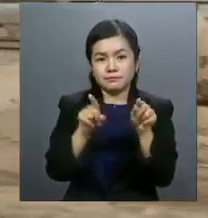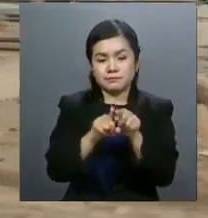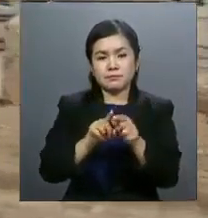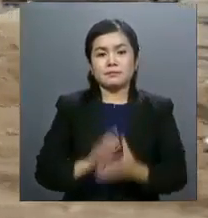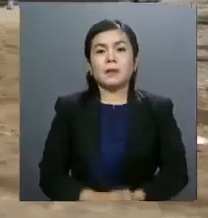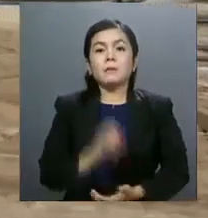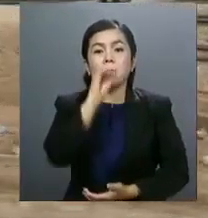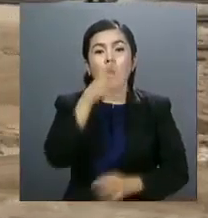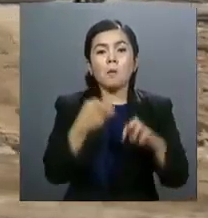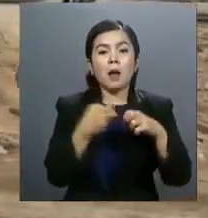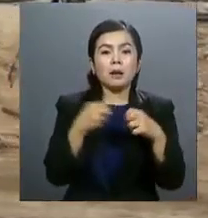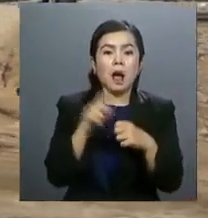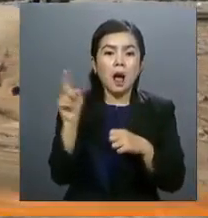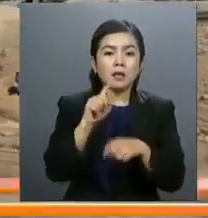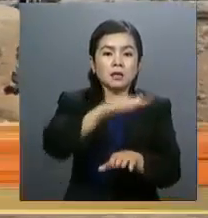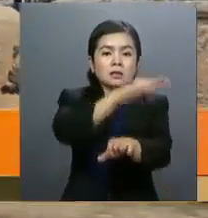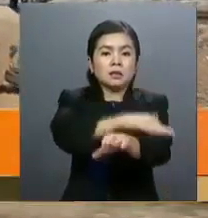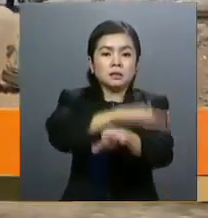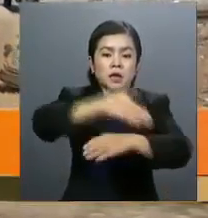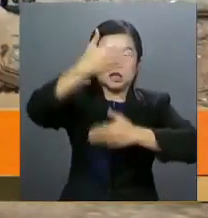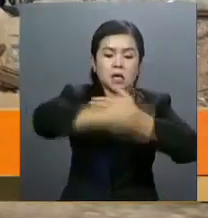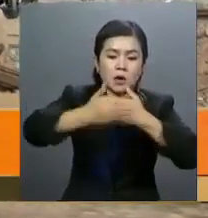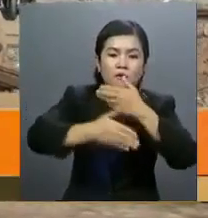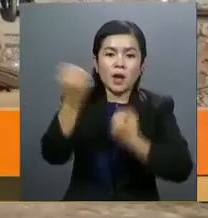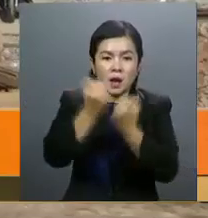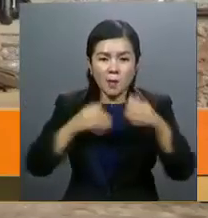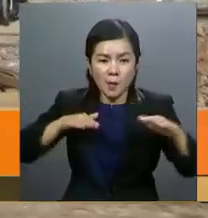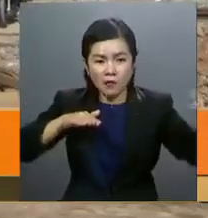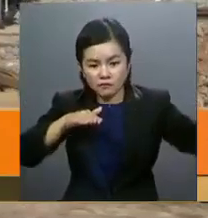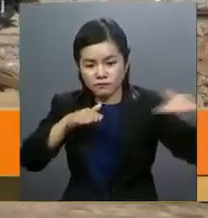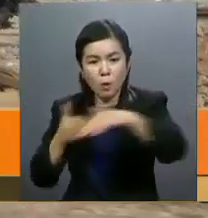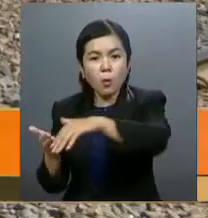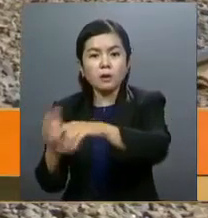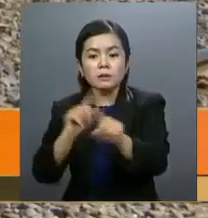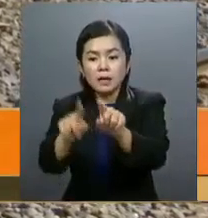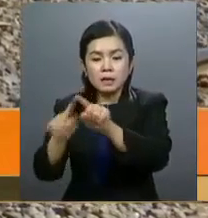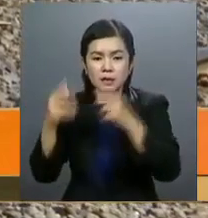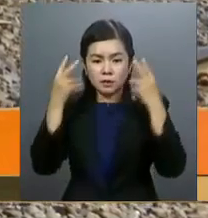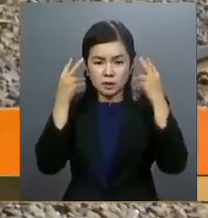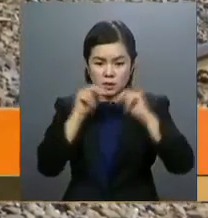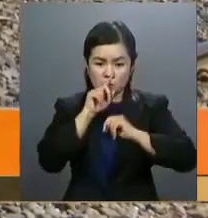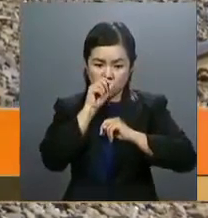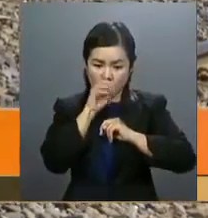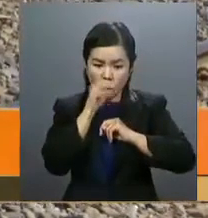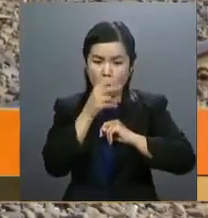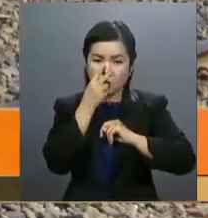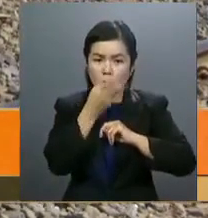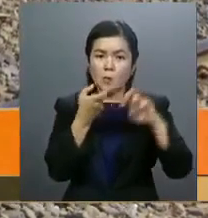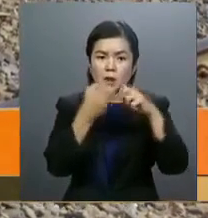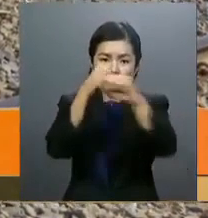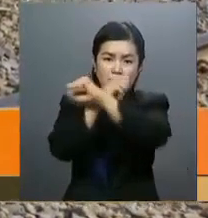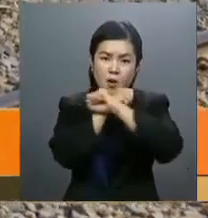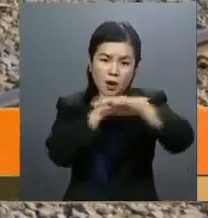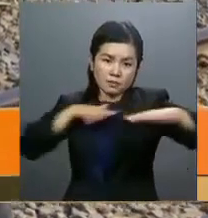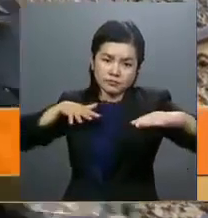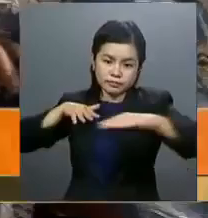จากปัญหาอุบัติเหตุตรงจุดตัดทางรถไฟทั่วประเทศนะคะก็ทำให้นายกรัฐมนตรีได้สั่งการให้ลดจำนวนการเกิดอุบัติเหตุโดยเฉ